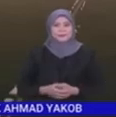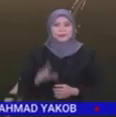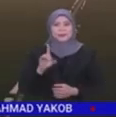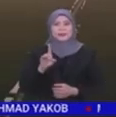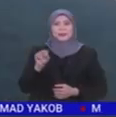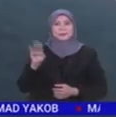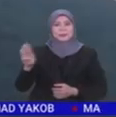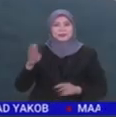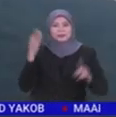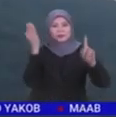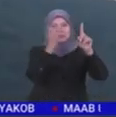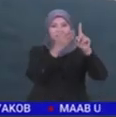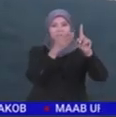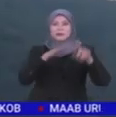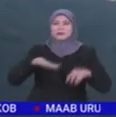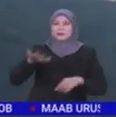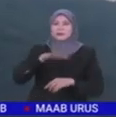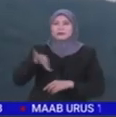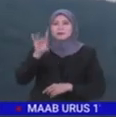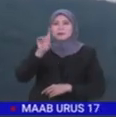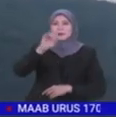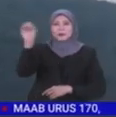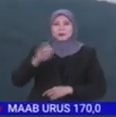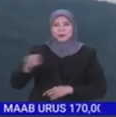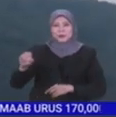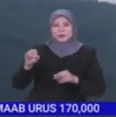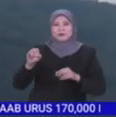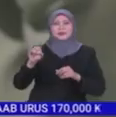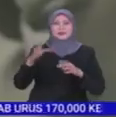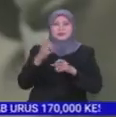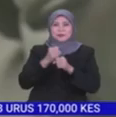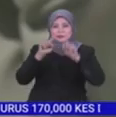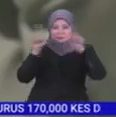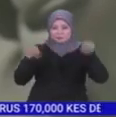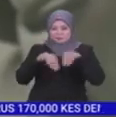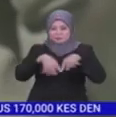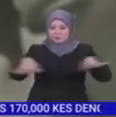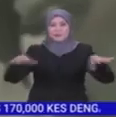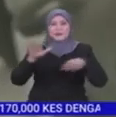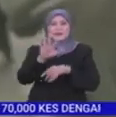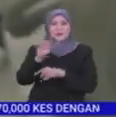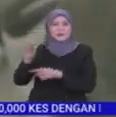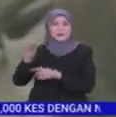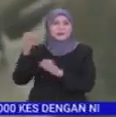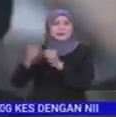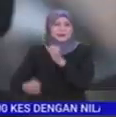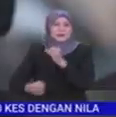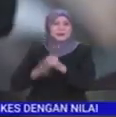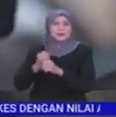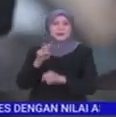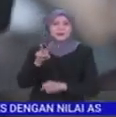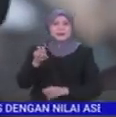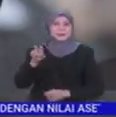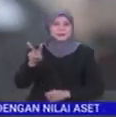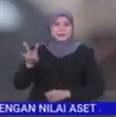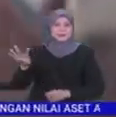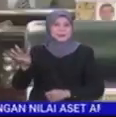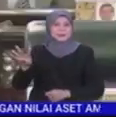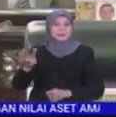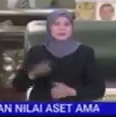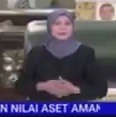DNB menyasarkan kira-kira 80% liputan 5G di kawasan berpenduduk menjelang akhir 2024.